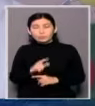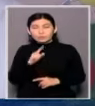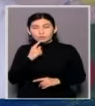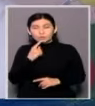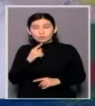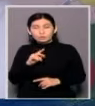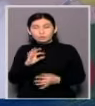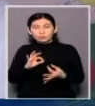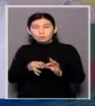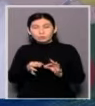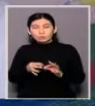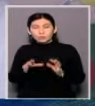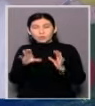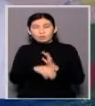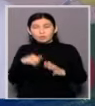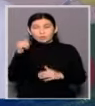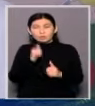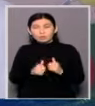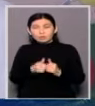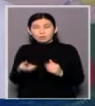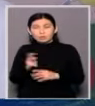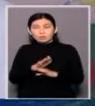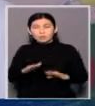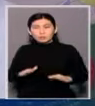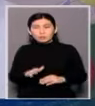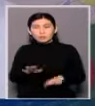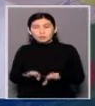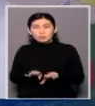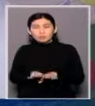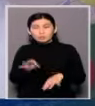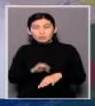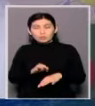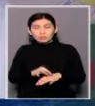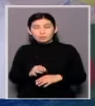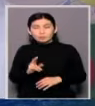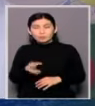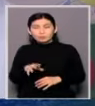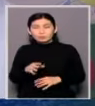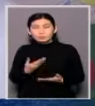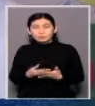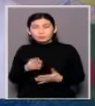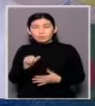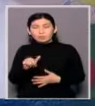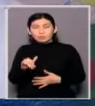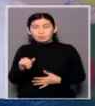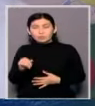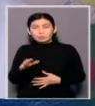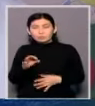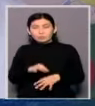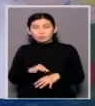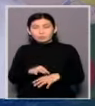и сложно. Но в последние годы часто встречаются детей с такими расстройствами, как РАС, аутизм,